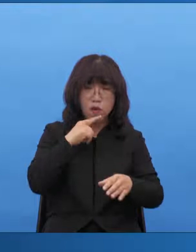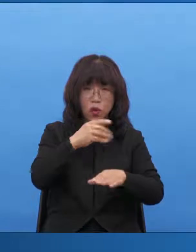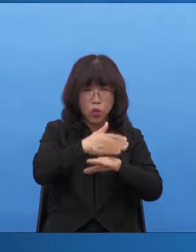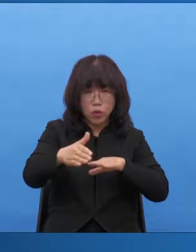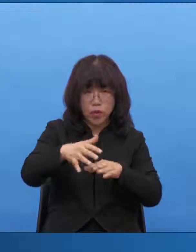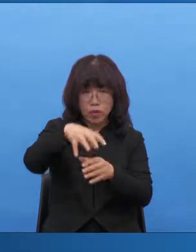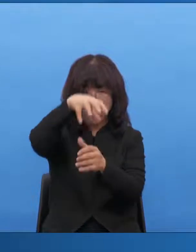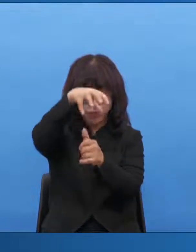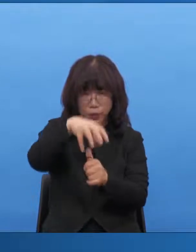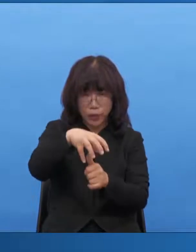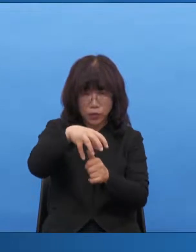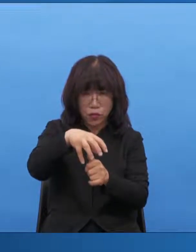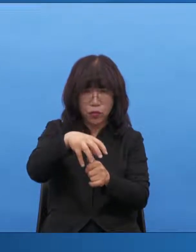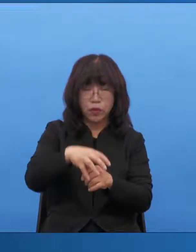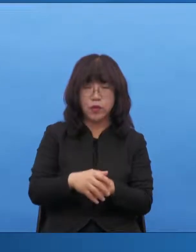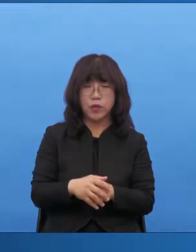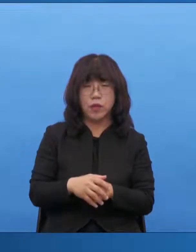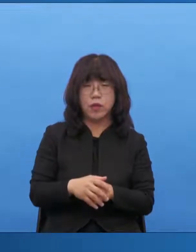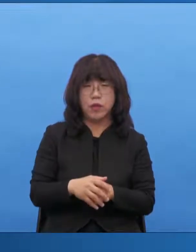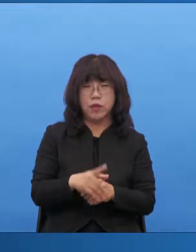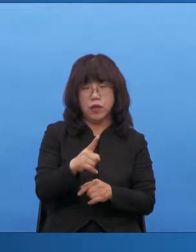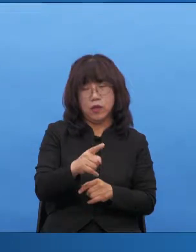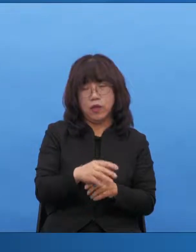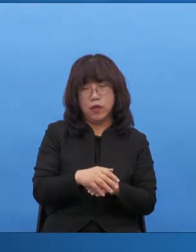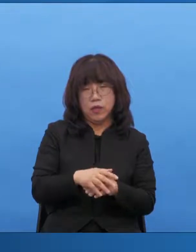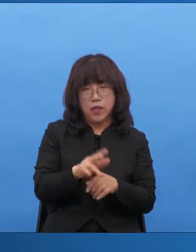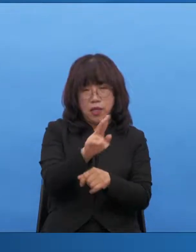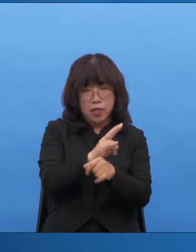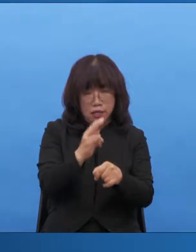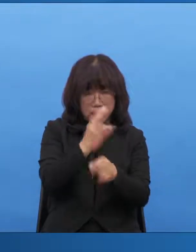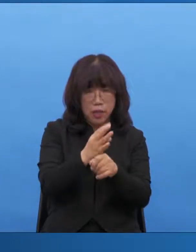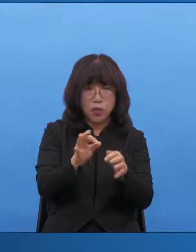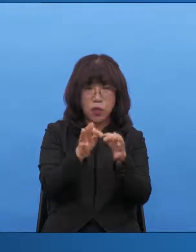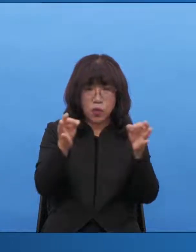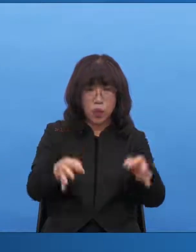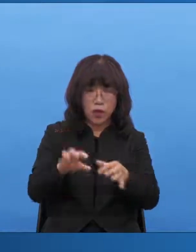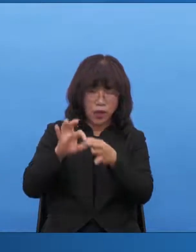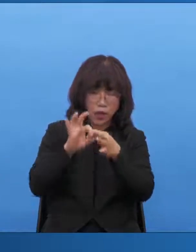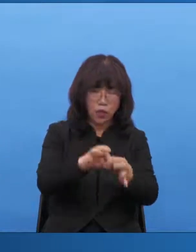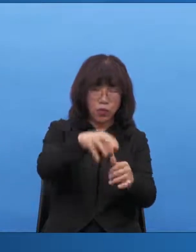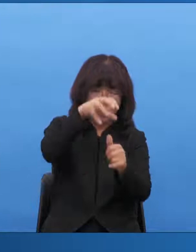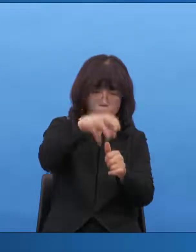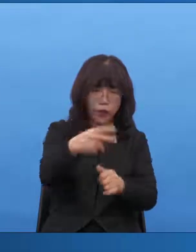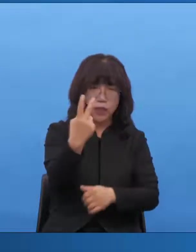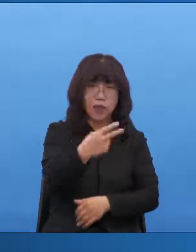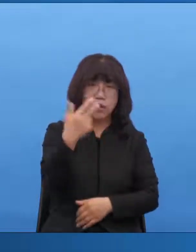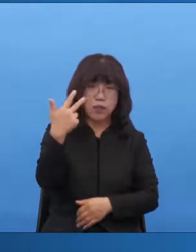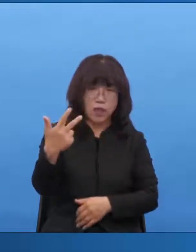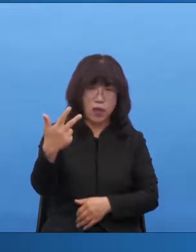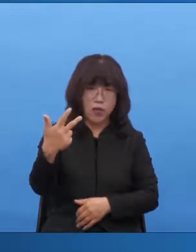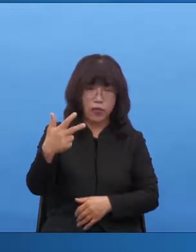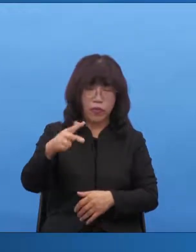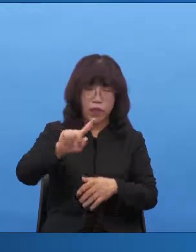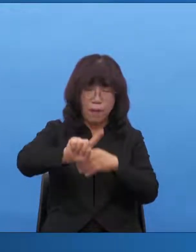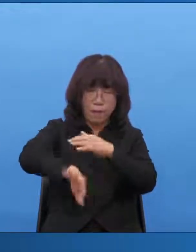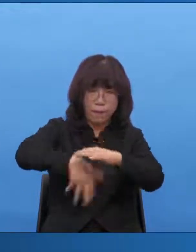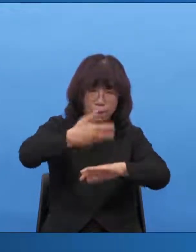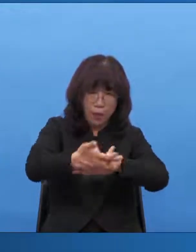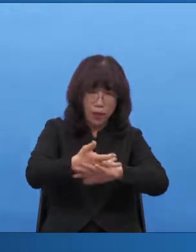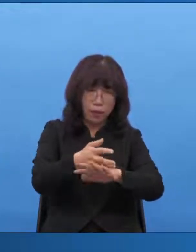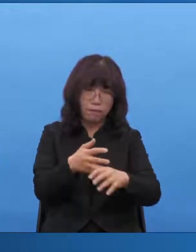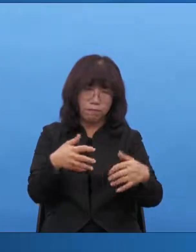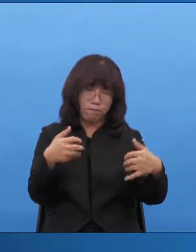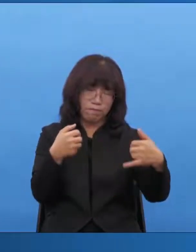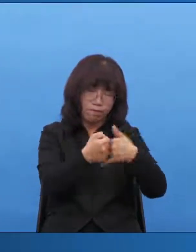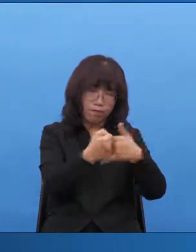쿠데타를 일으켜 정권을 잡아 병사할 때까지 24년간 통치했습니다. 2007년 대규모 반정부 시위가 일어나자 이를 진압하는